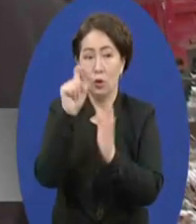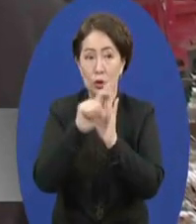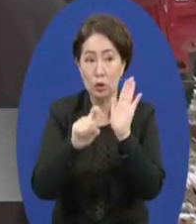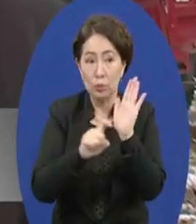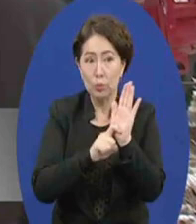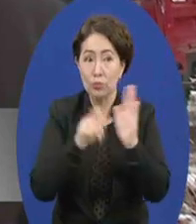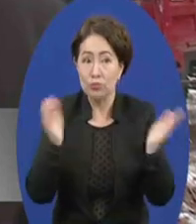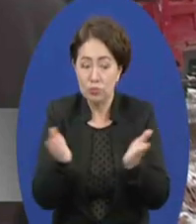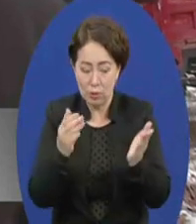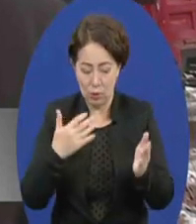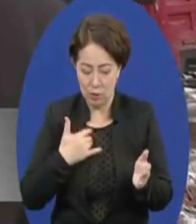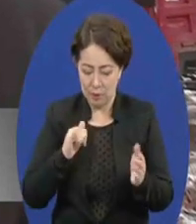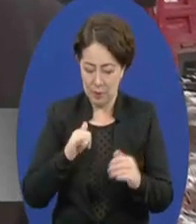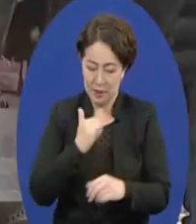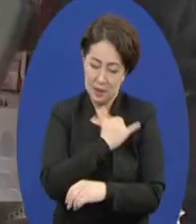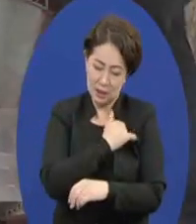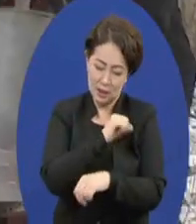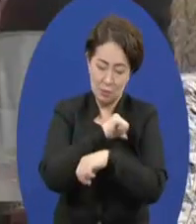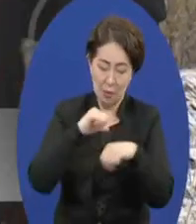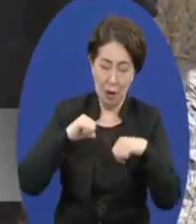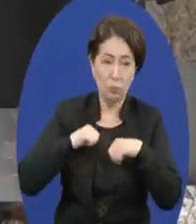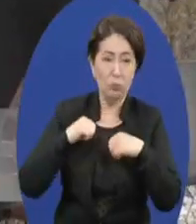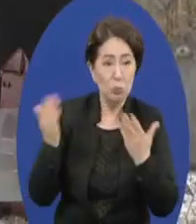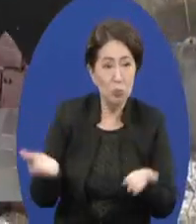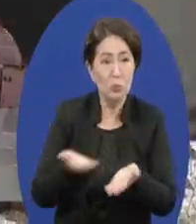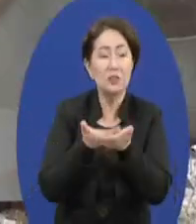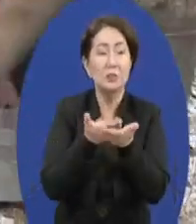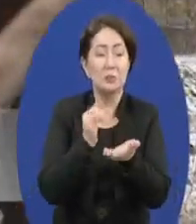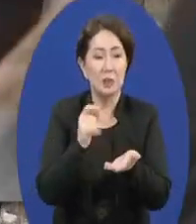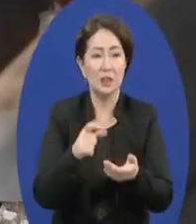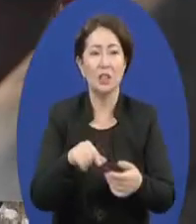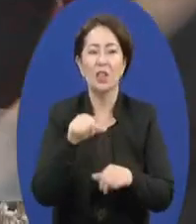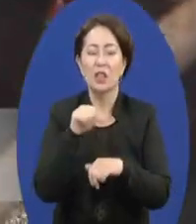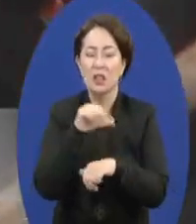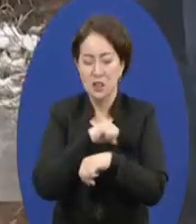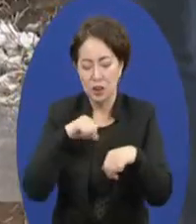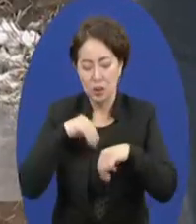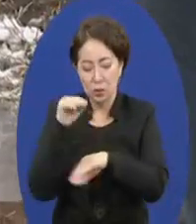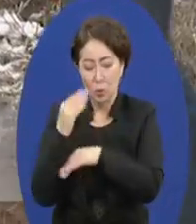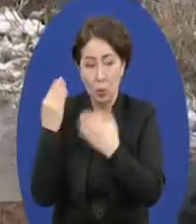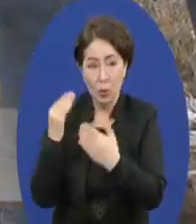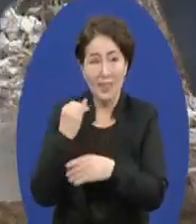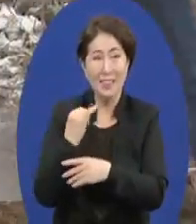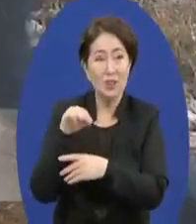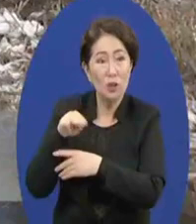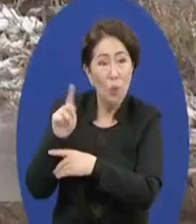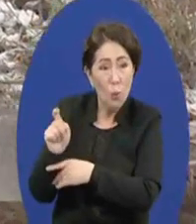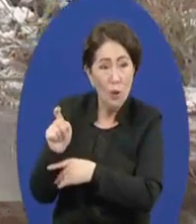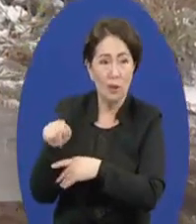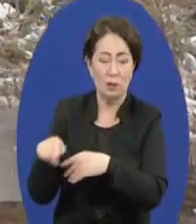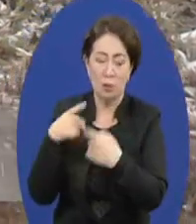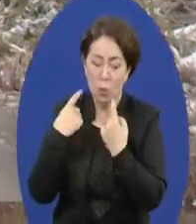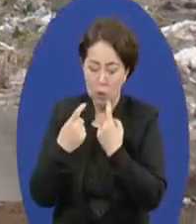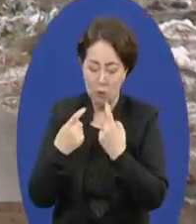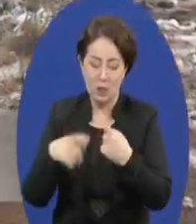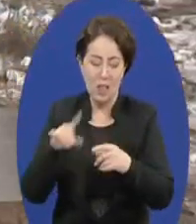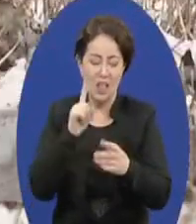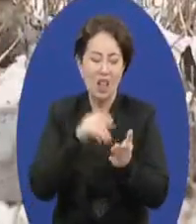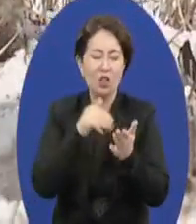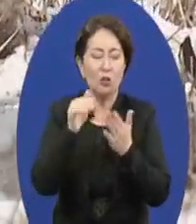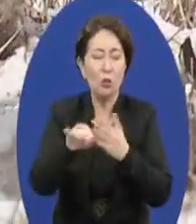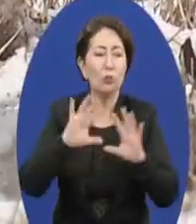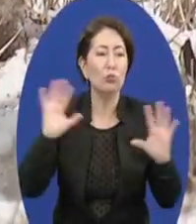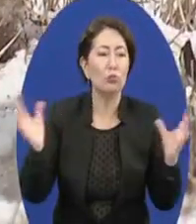одоо удирдлагууд, иргэд байгууллагууд маш сайн дэмжиж байна. Мөн нийслэлийн иргэдийн төлөөлөгчдийн хурлын ажлын албаныхан төрлийн мод үндэсний хөтөлбөрөнд